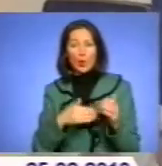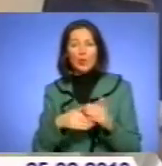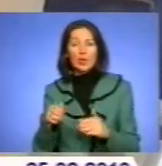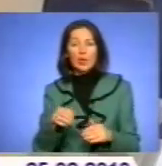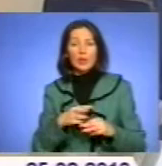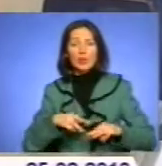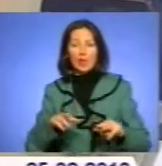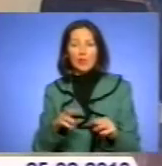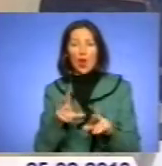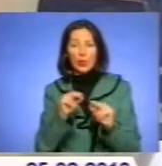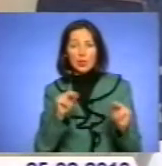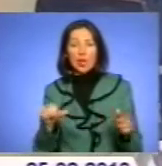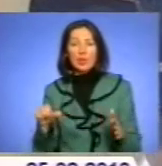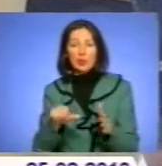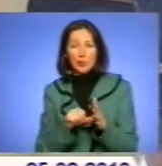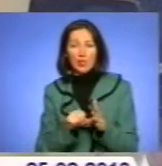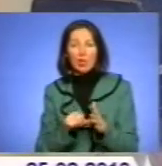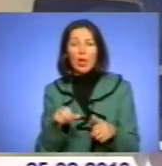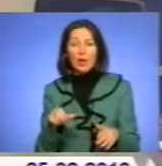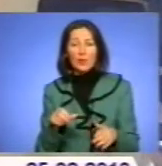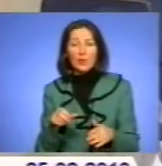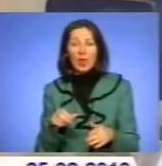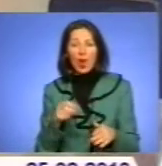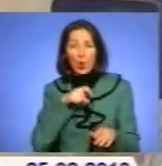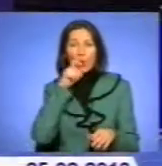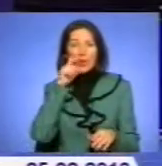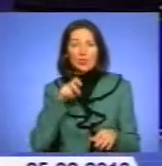вітчизняних спеціалістів. Жодних перешкод для цього не існує.